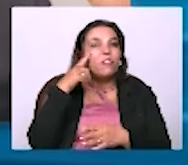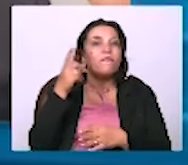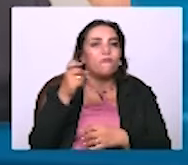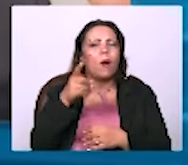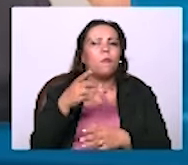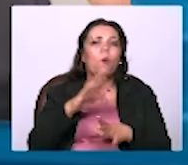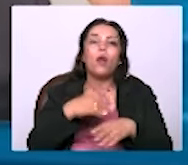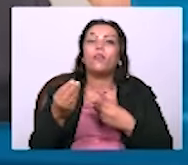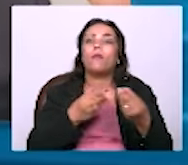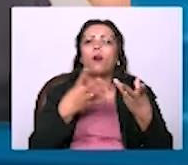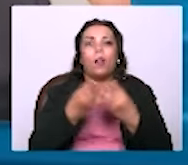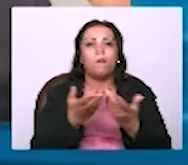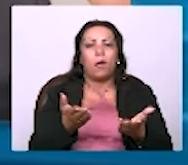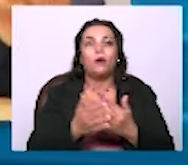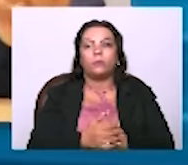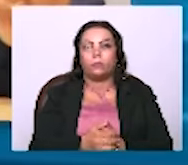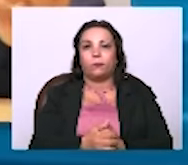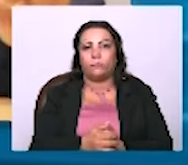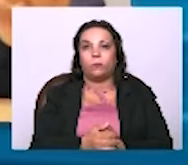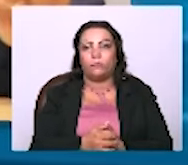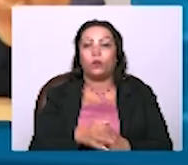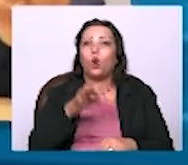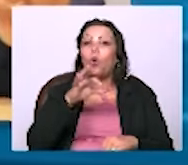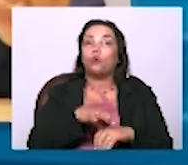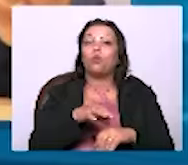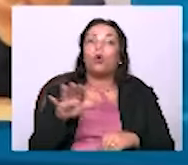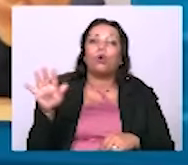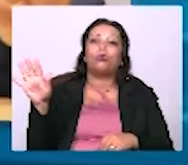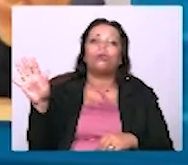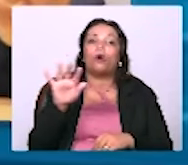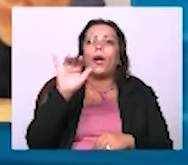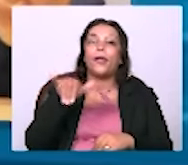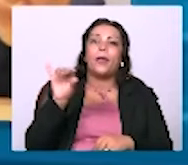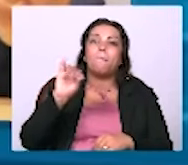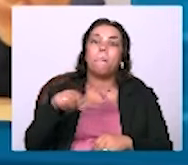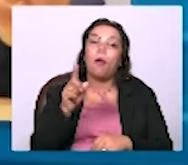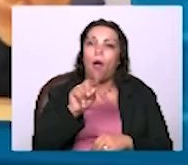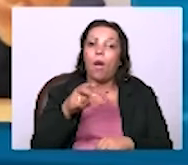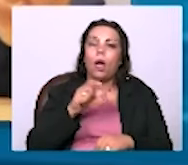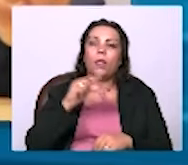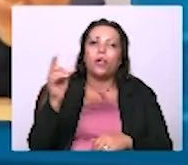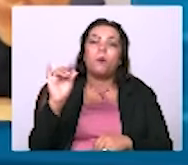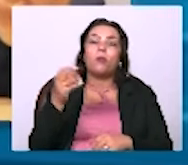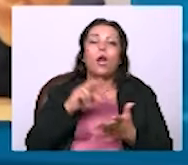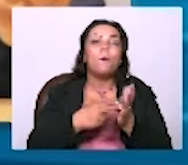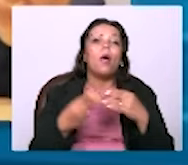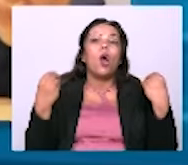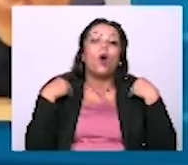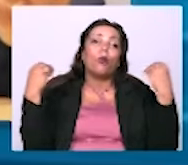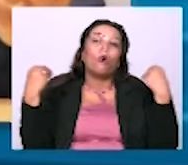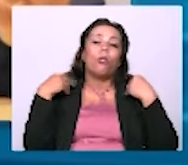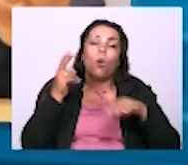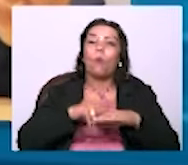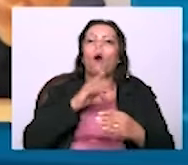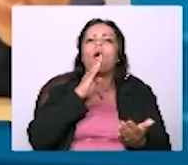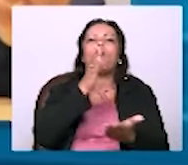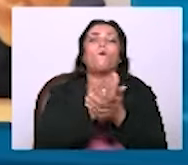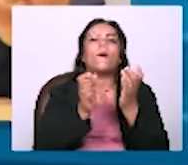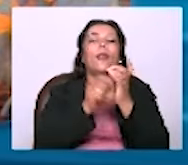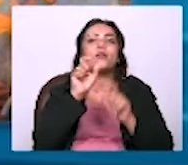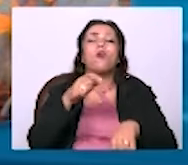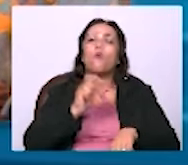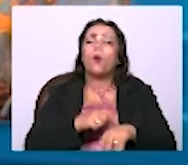ونتفاعل معها الدكتوره شيماء الدمرداش العقالي كلمت على الرياضه وحقوق الانسان واتكلمت ان